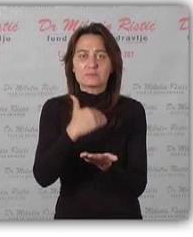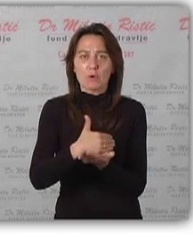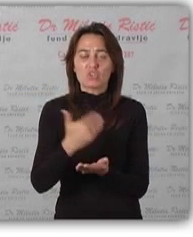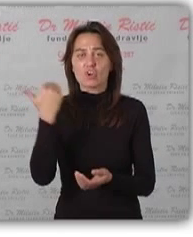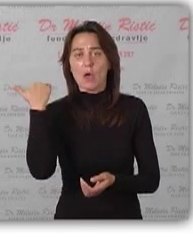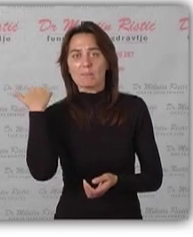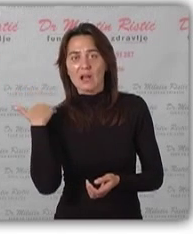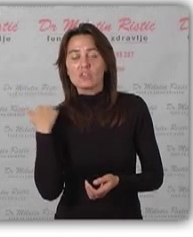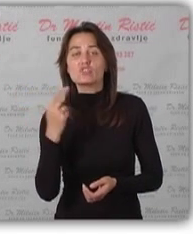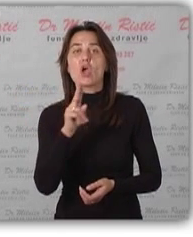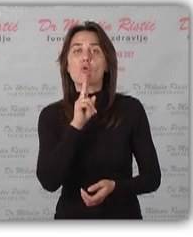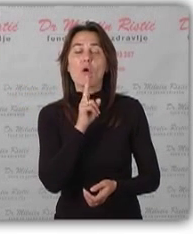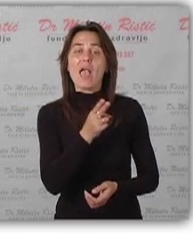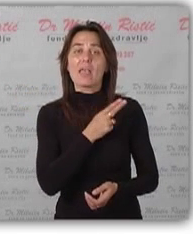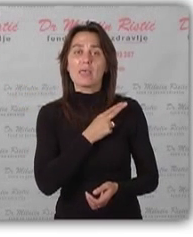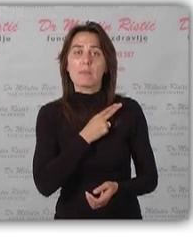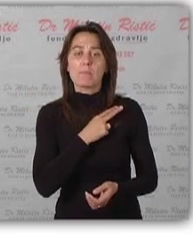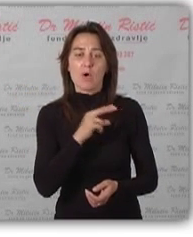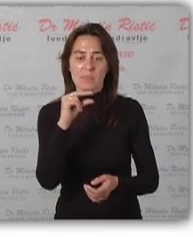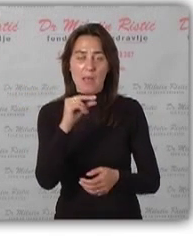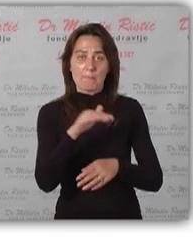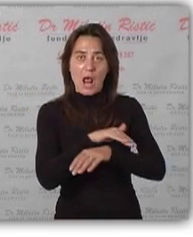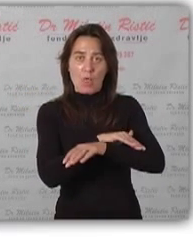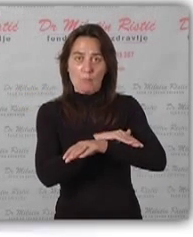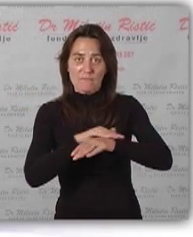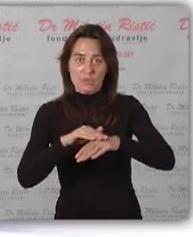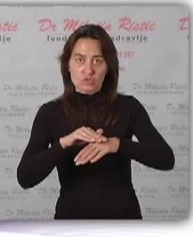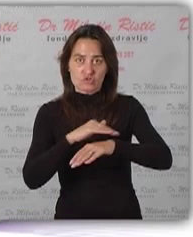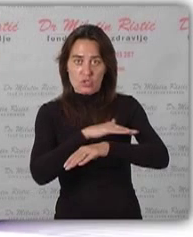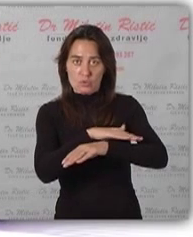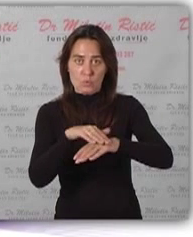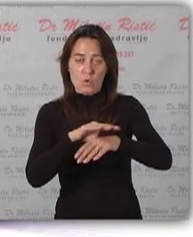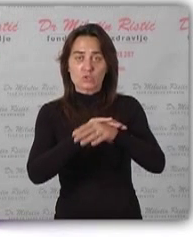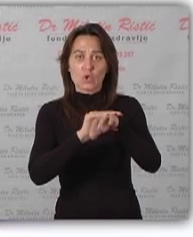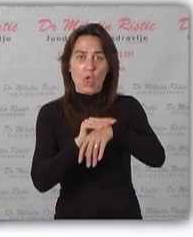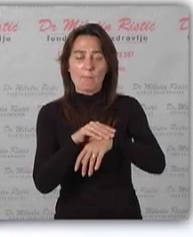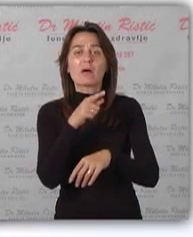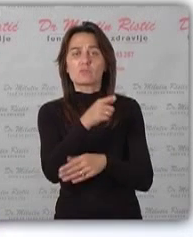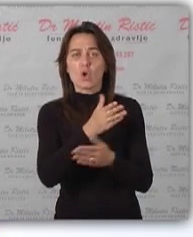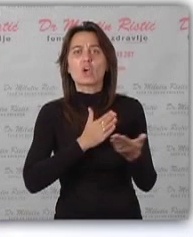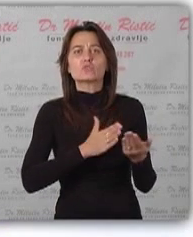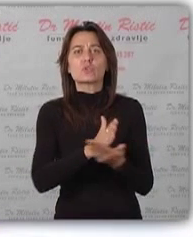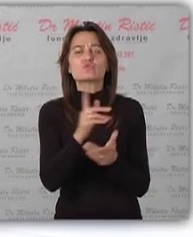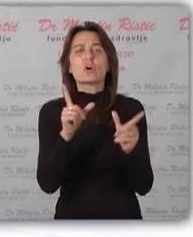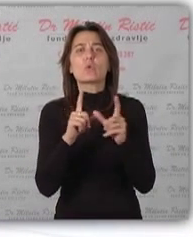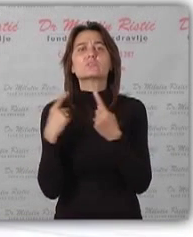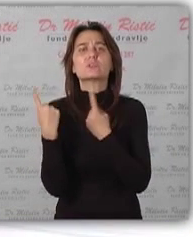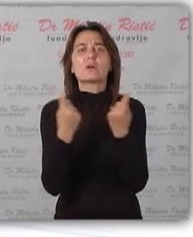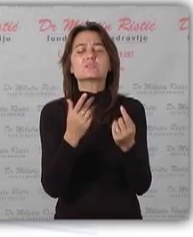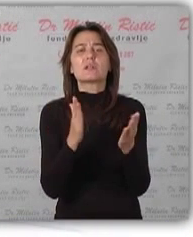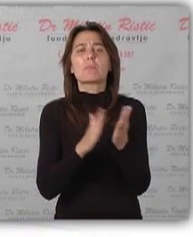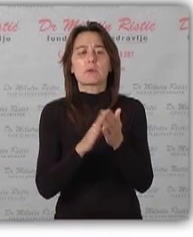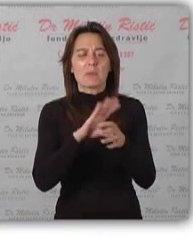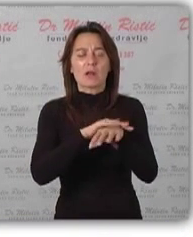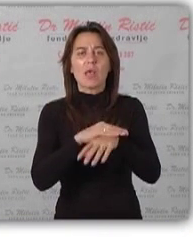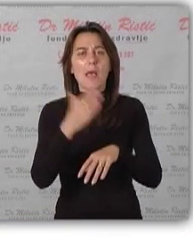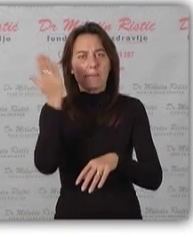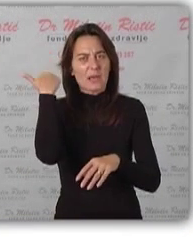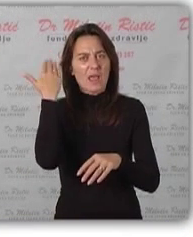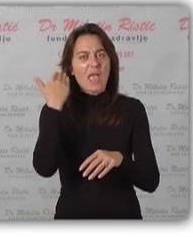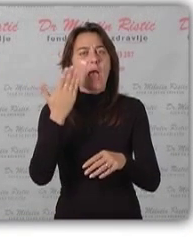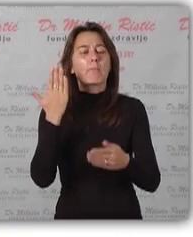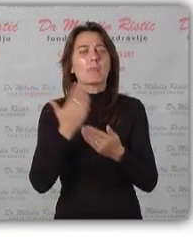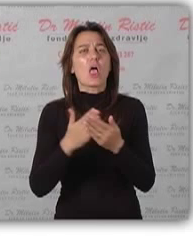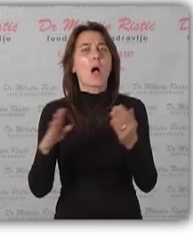raspoređeno opterećenje koje imamo na malu površinu zgloba. To je često slučaj u situacijama kada je zglob